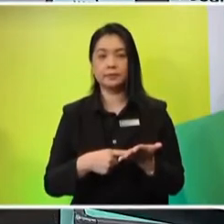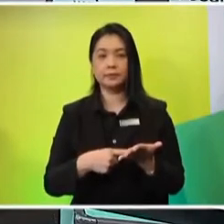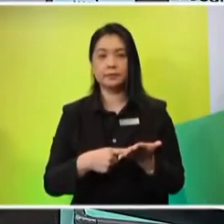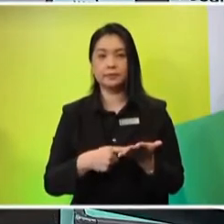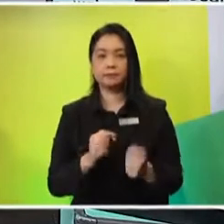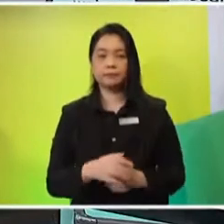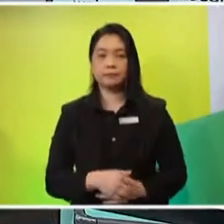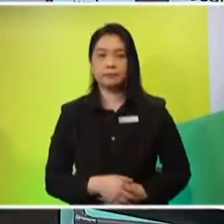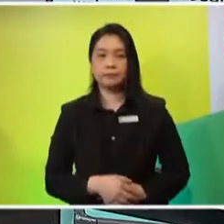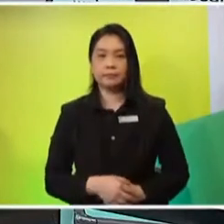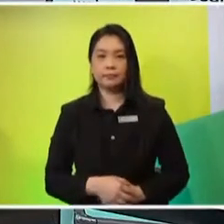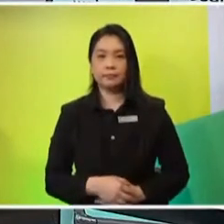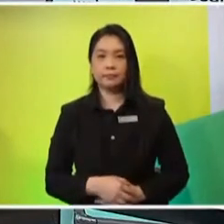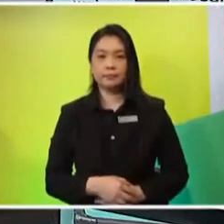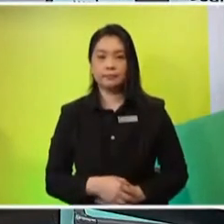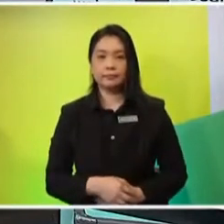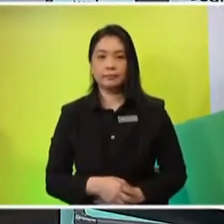2/3.